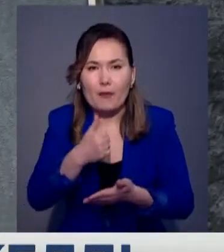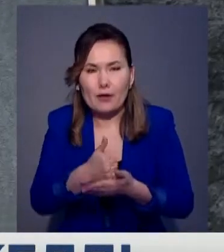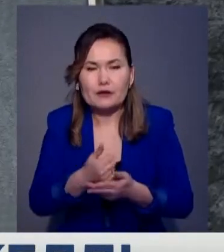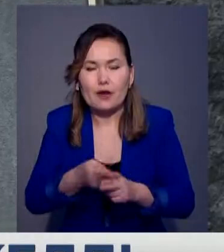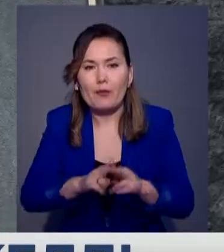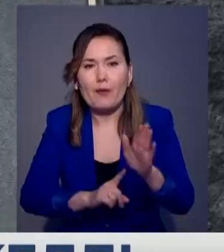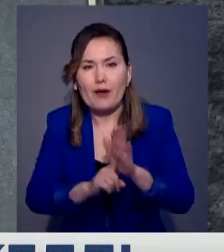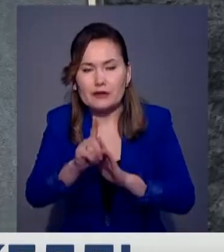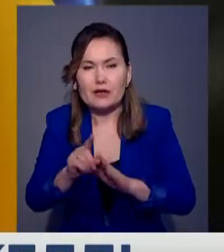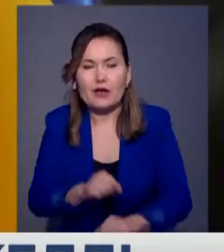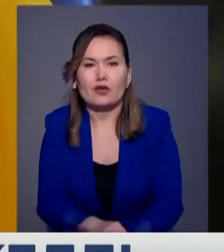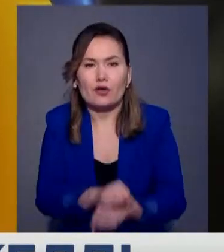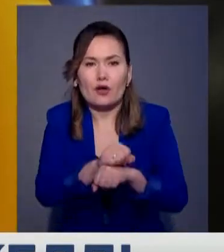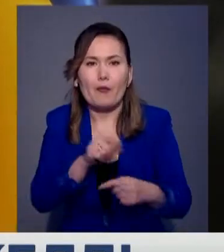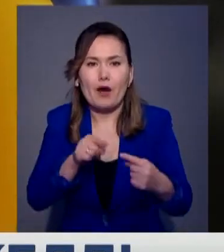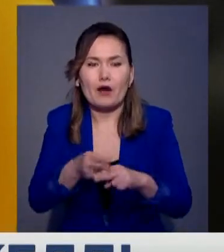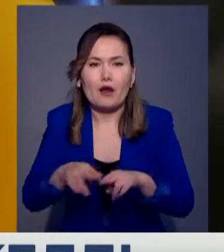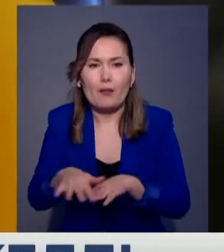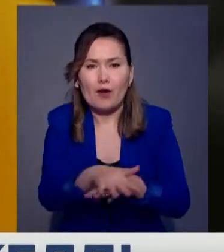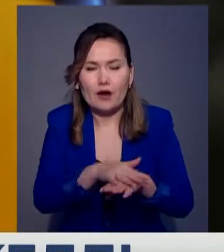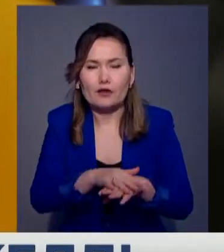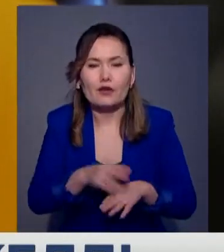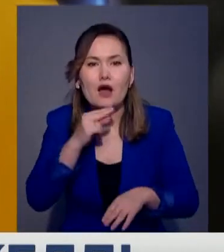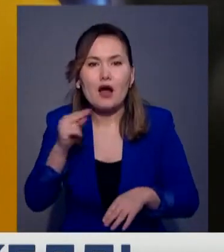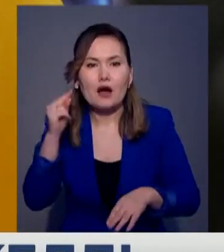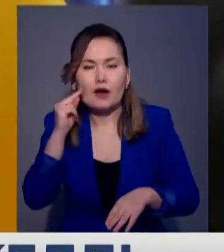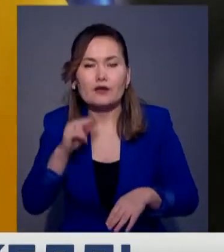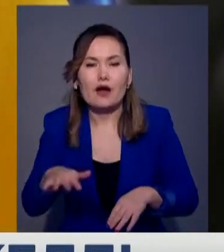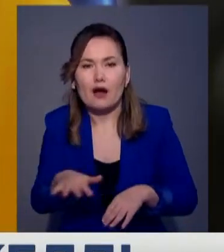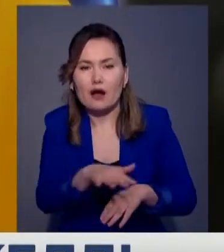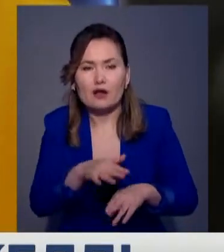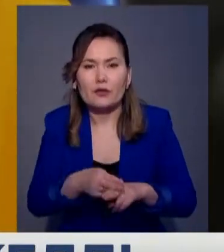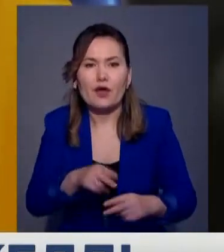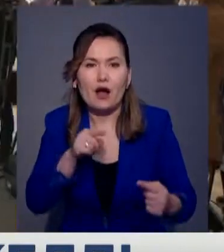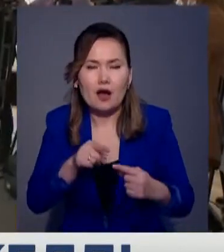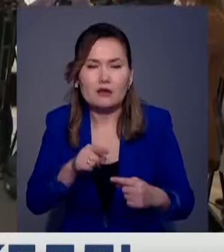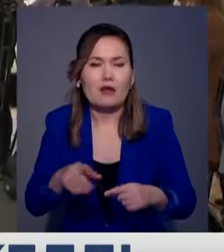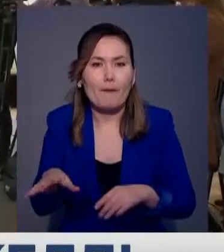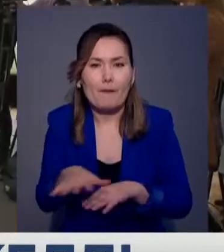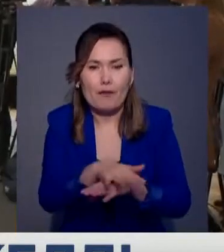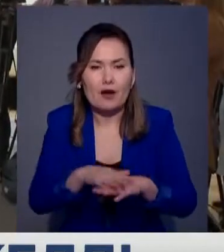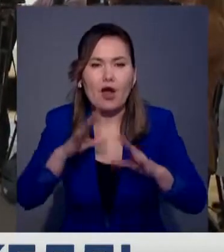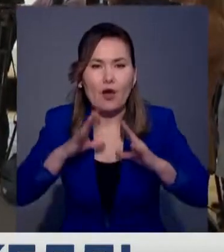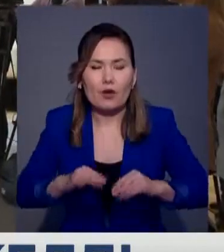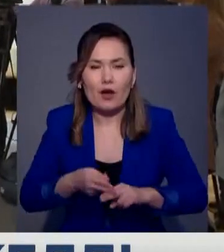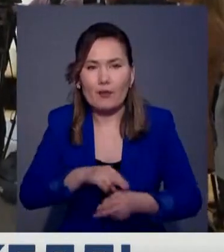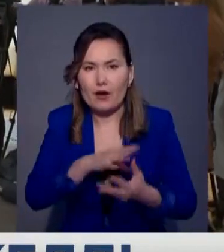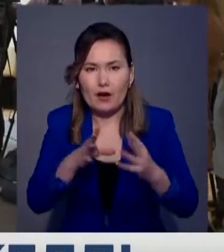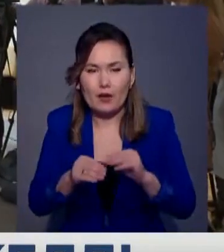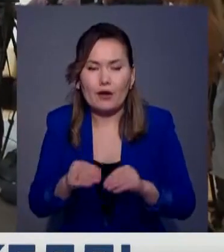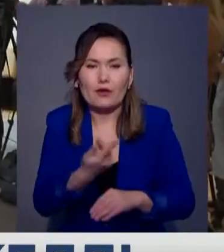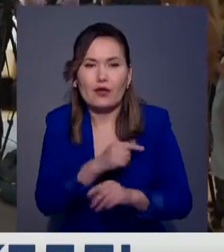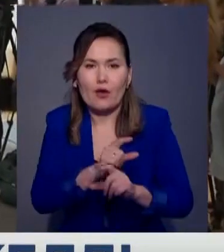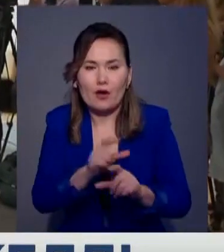қарсылық танытқан ашылу топтың Ухан қаласынан оралғандарға деген көзқарастары айтарлықтай өзгерген. Олар шипажайға жеміс-жидек пен тәтті